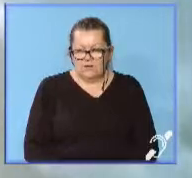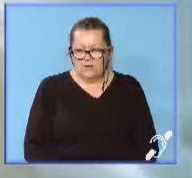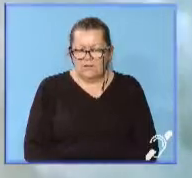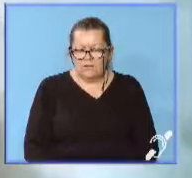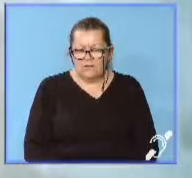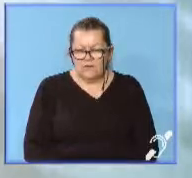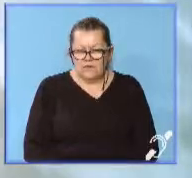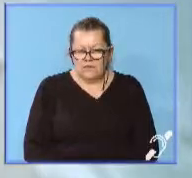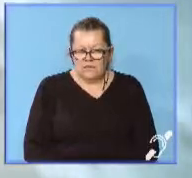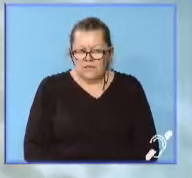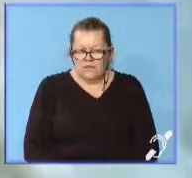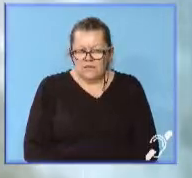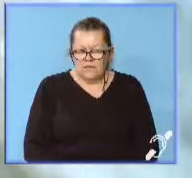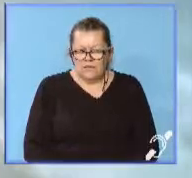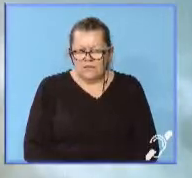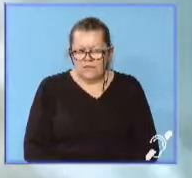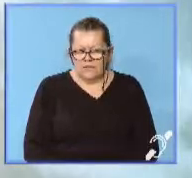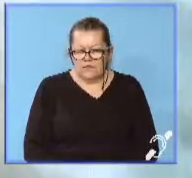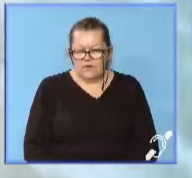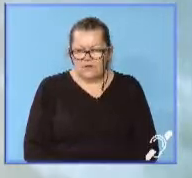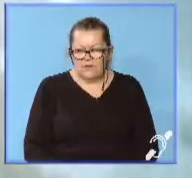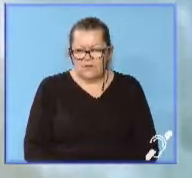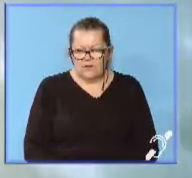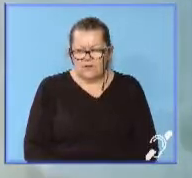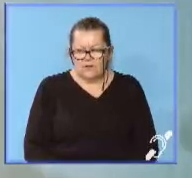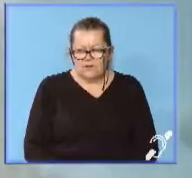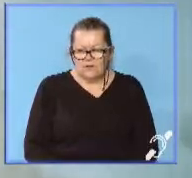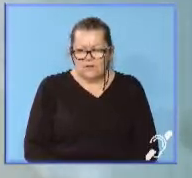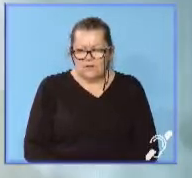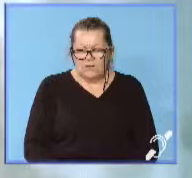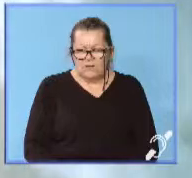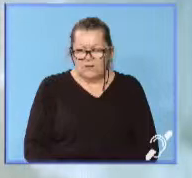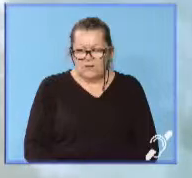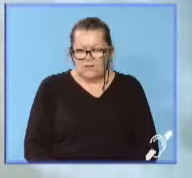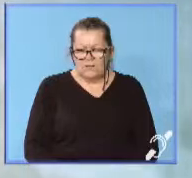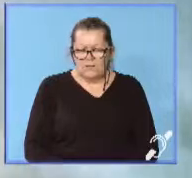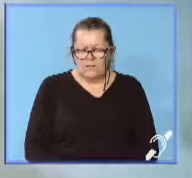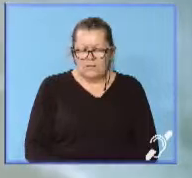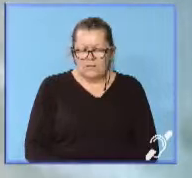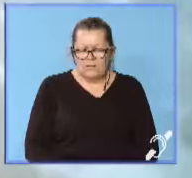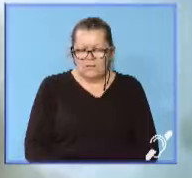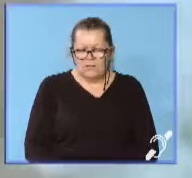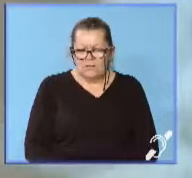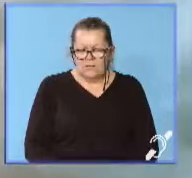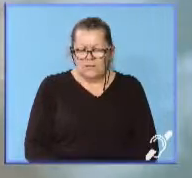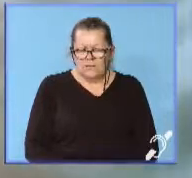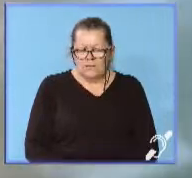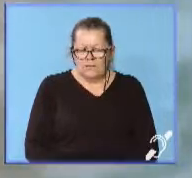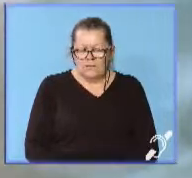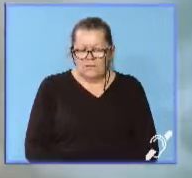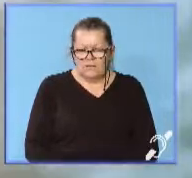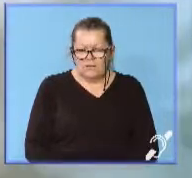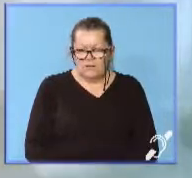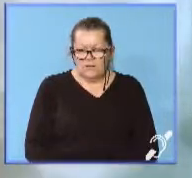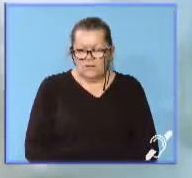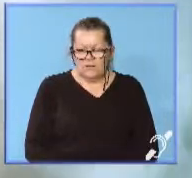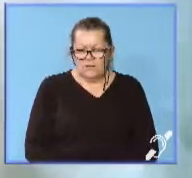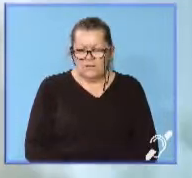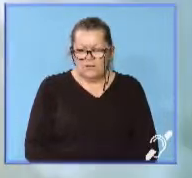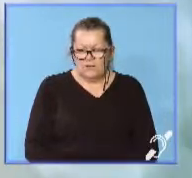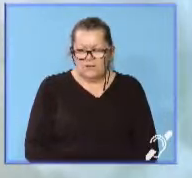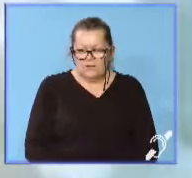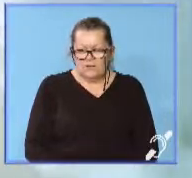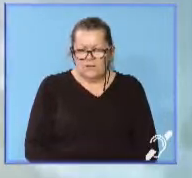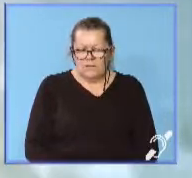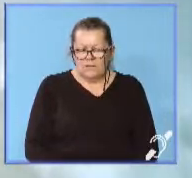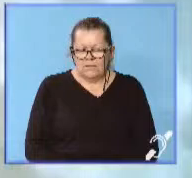de m aș întoarce la arta mea trecută să vezi îndemn la lucru ce aș mai găsi aici că nu găsești o carte Nu